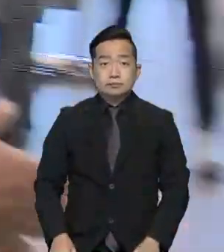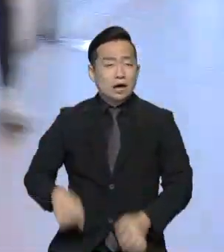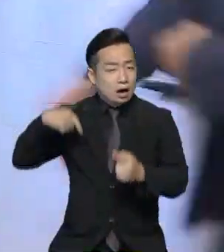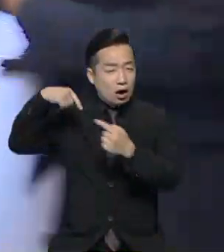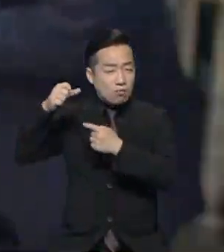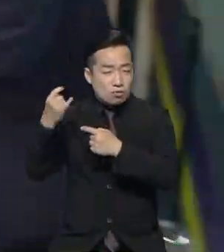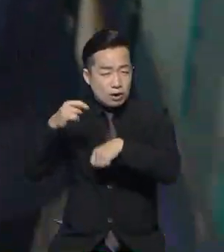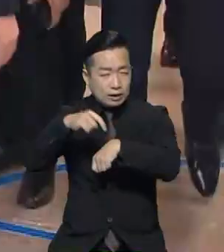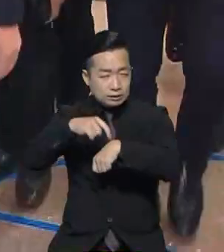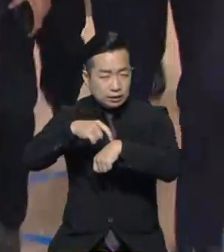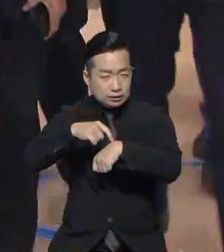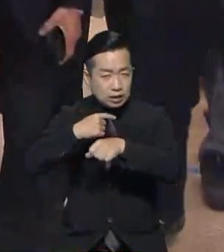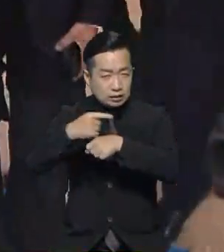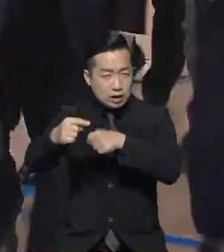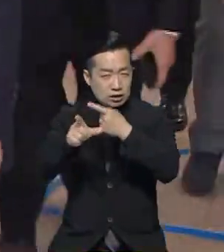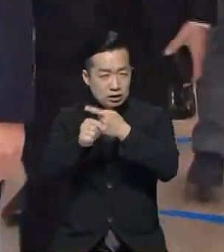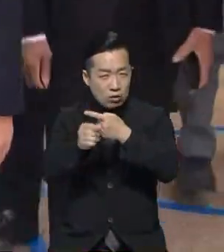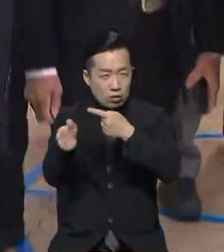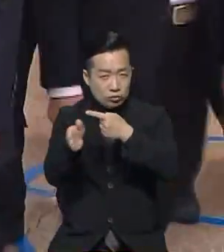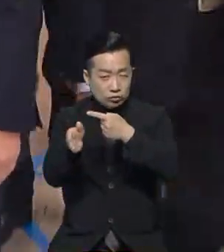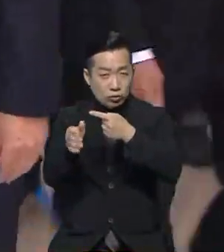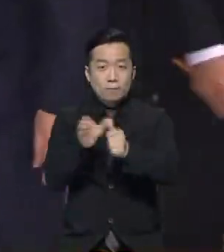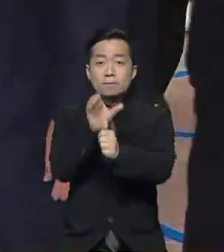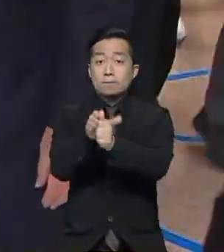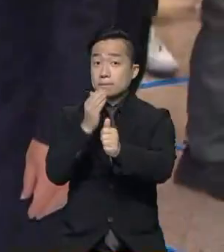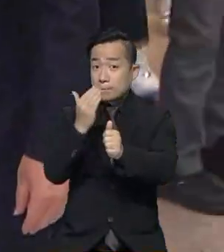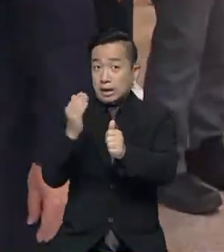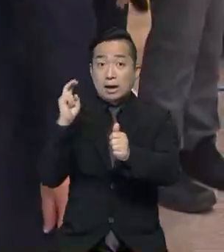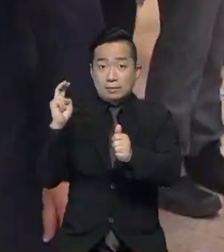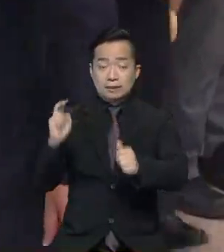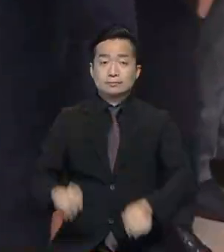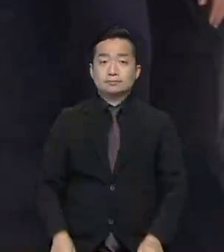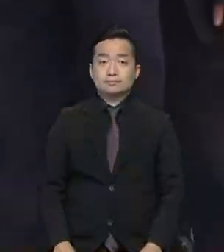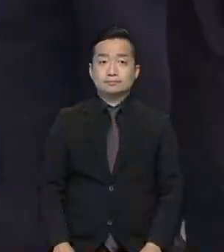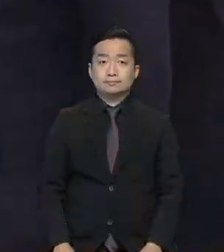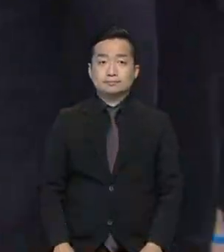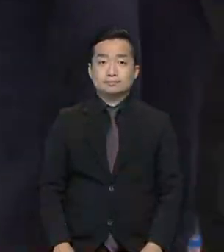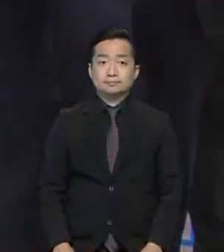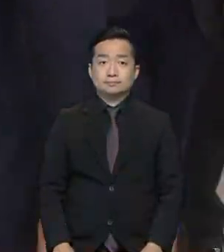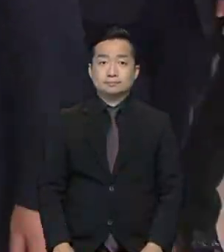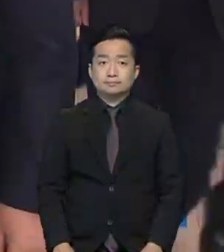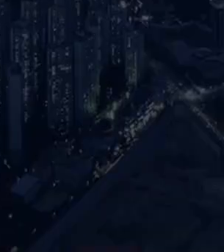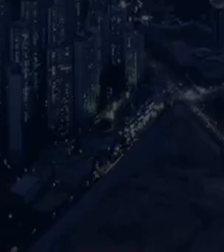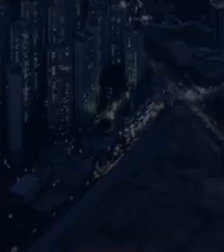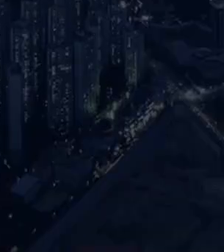일정까지 고려하면 내년 초에나 임명이 가능할 걸로 보입니다. SBS 전병남입니다.